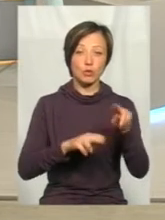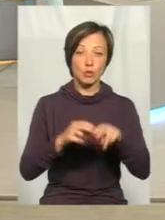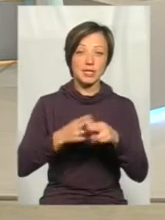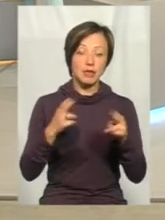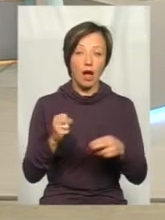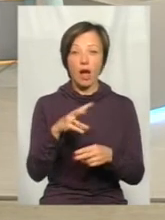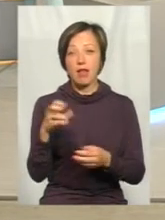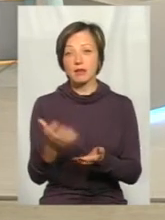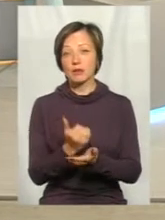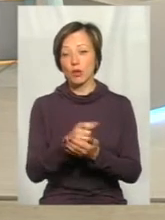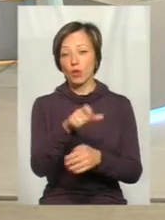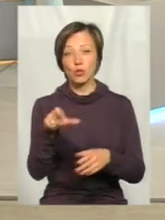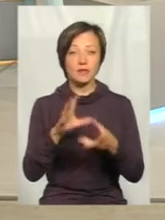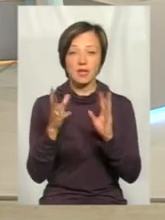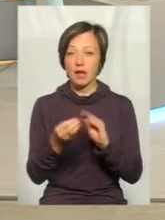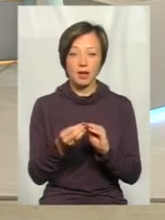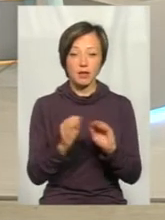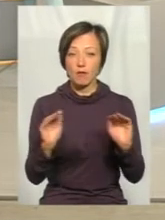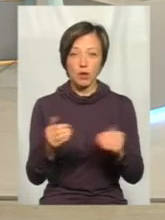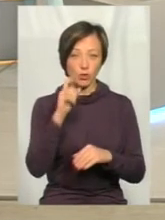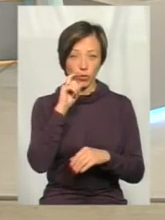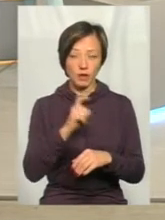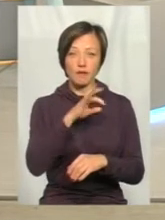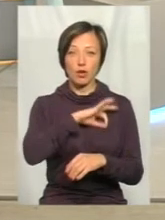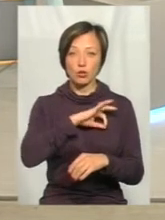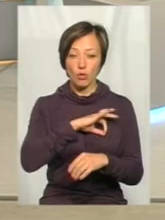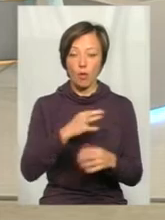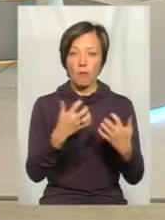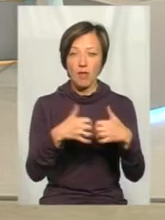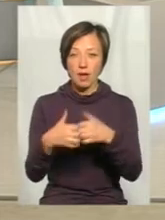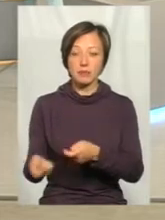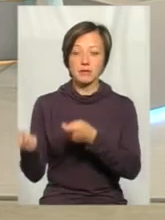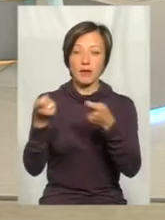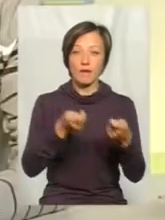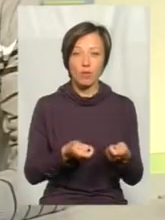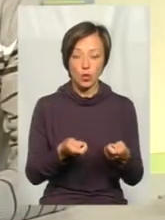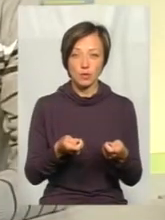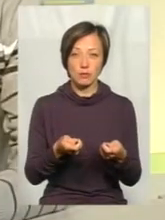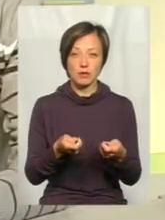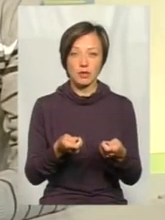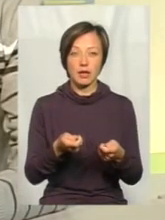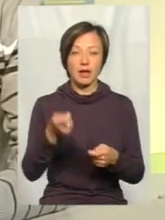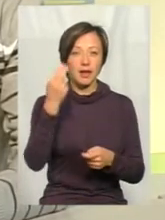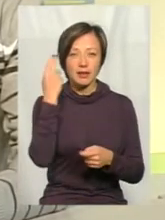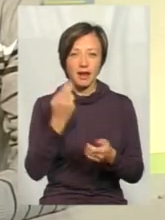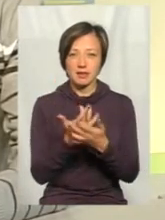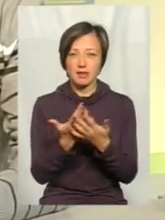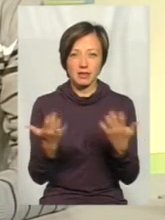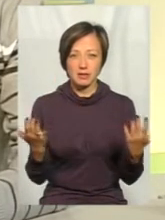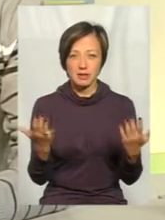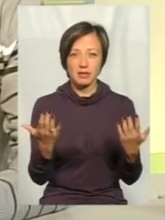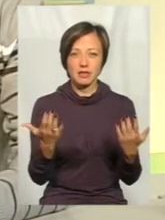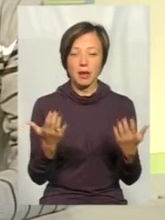але заробляють на тому люди взагалі не в межах України. Використовуємо обладнання і завозимо там китайське, інше, тобто ми підтримуємо